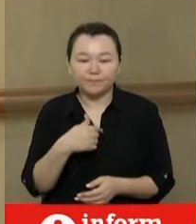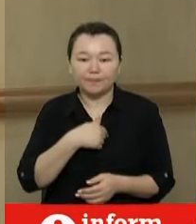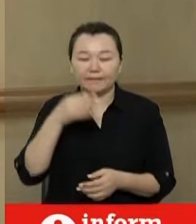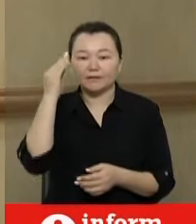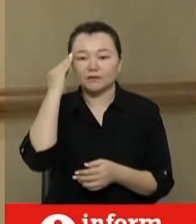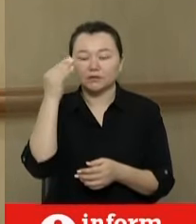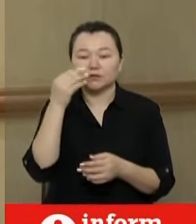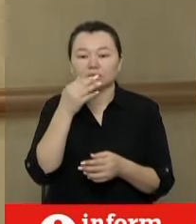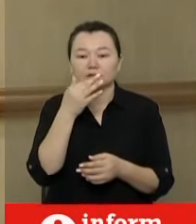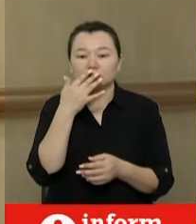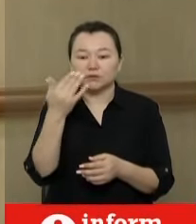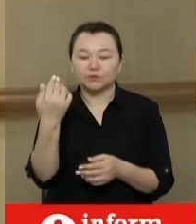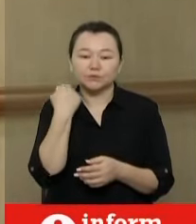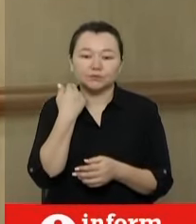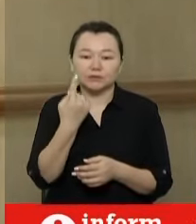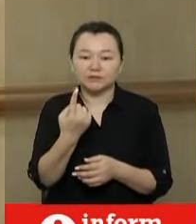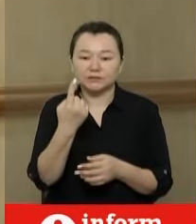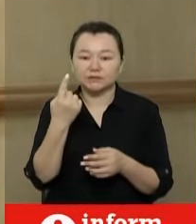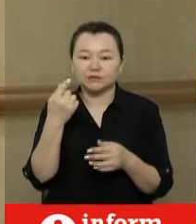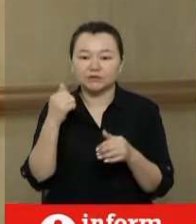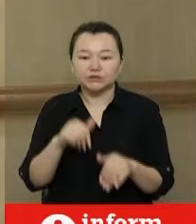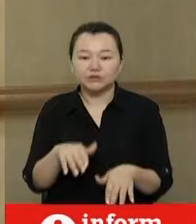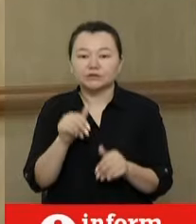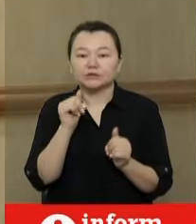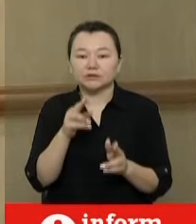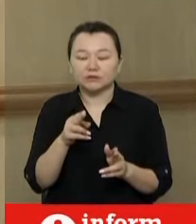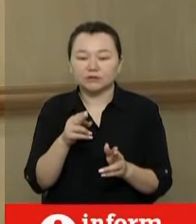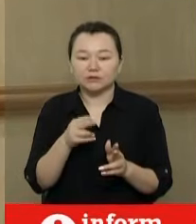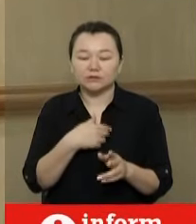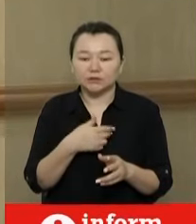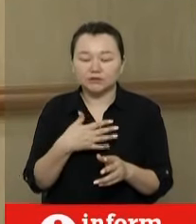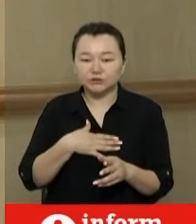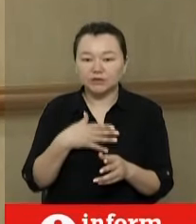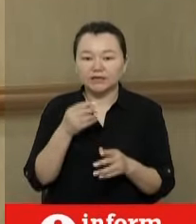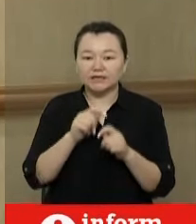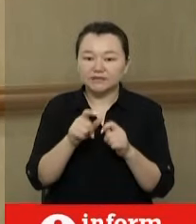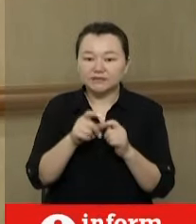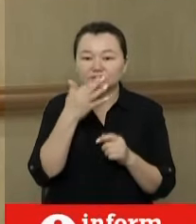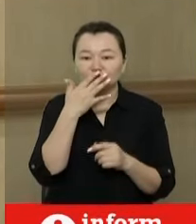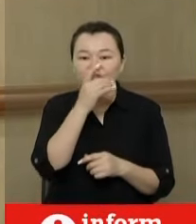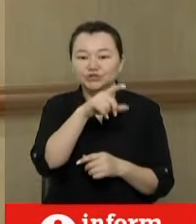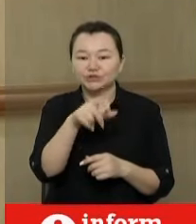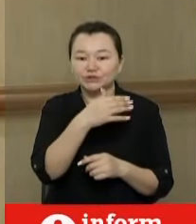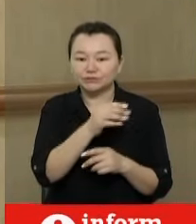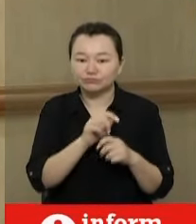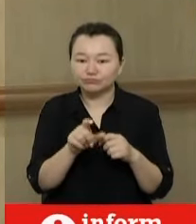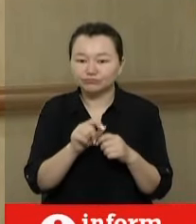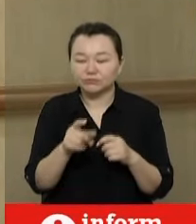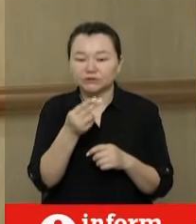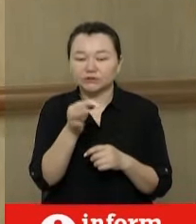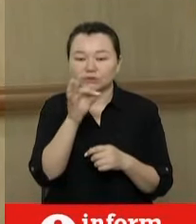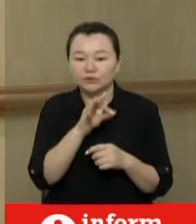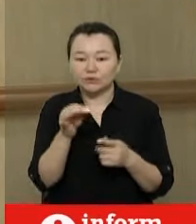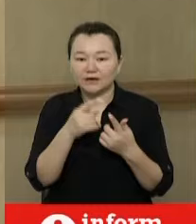қарызды өсірмеудің бірден бір амалы біз келетін инвесторларға, сырттан келетін әлдебір қаржылық